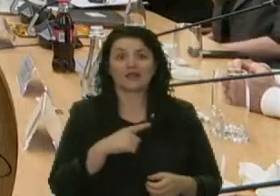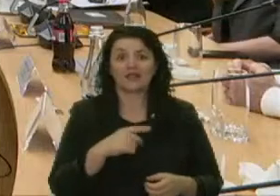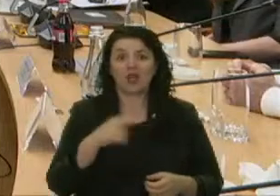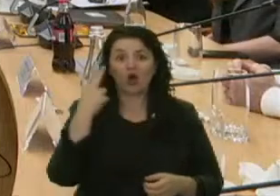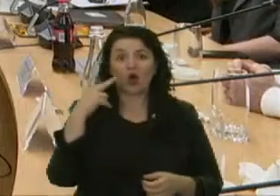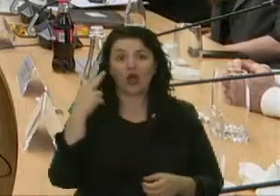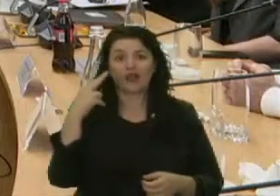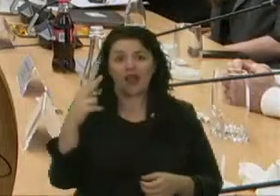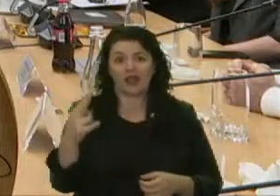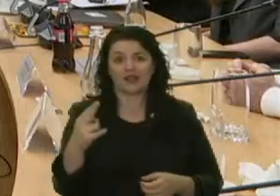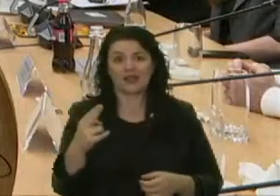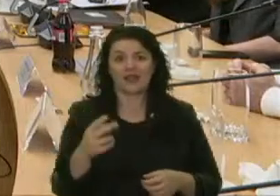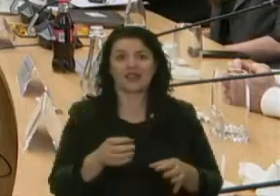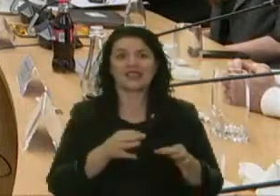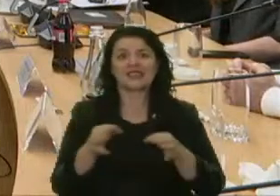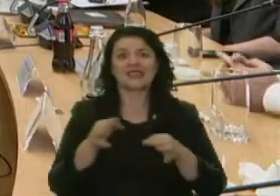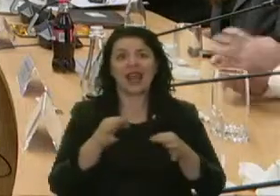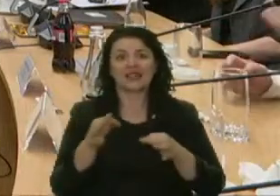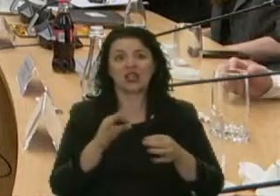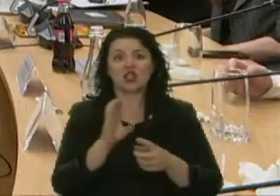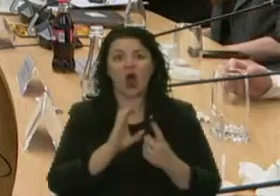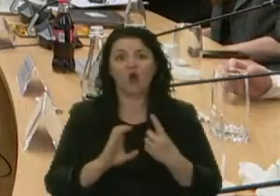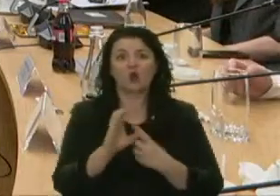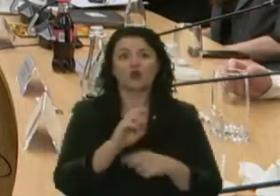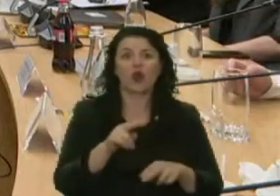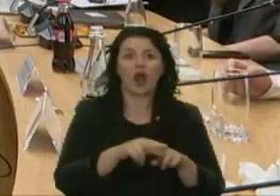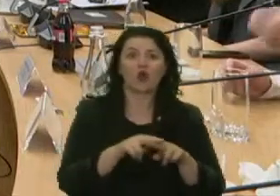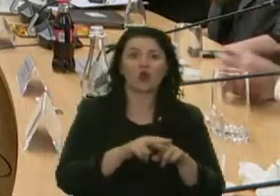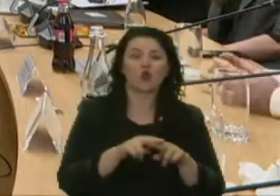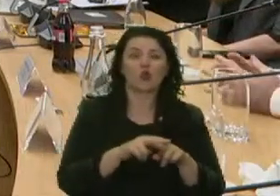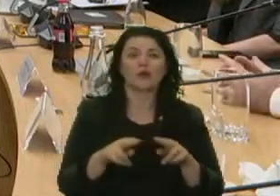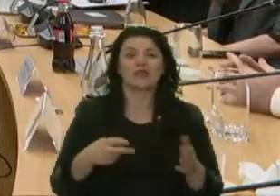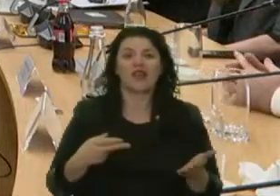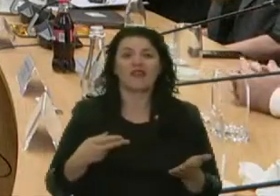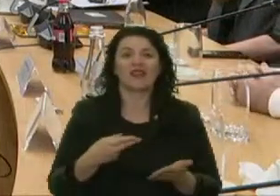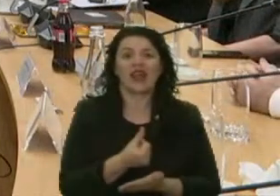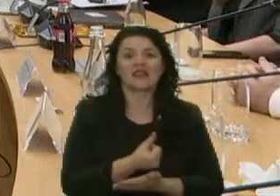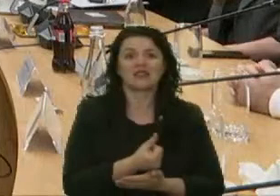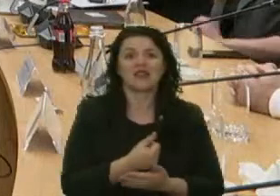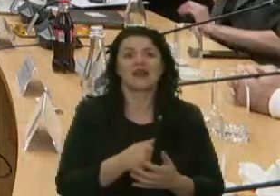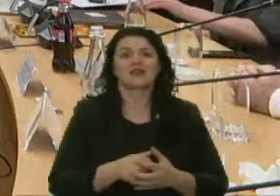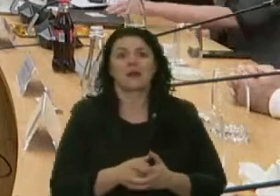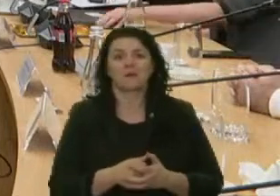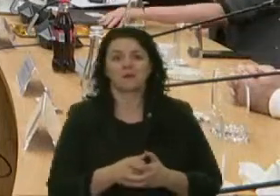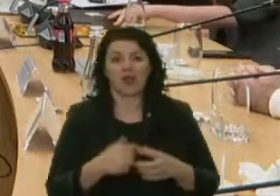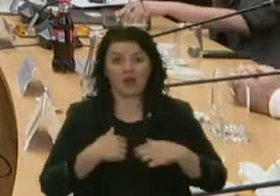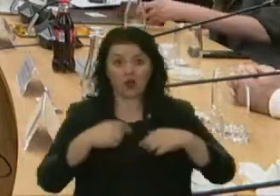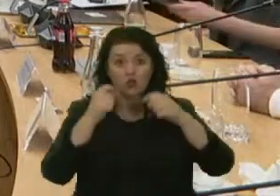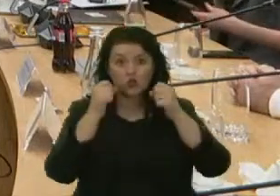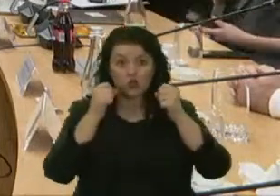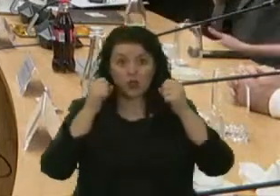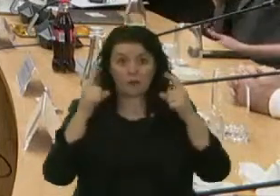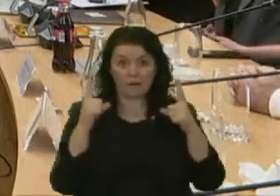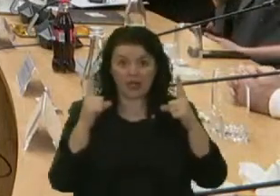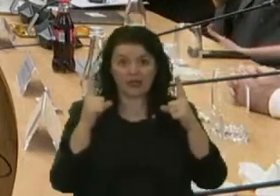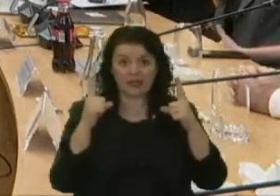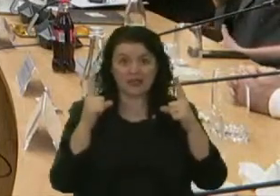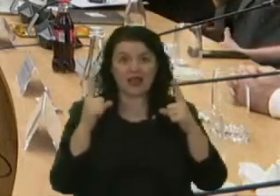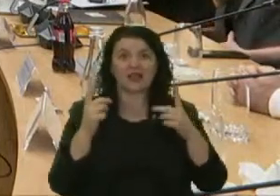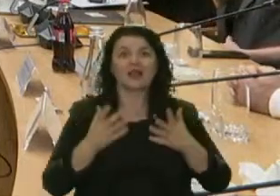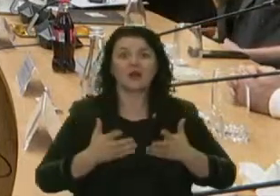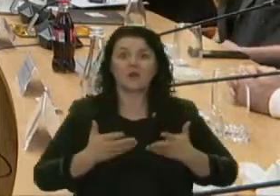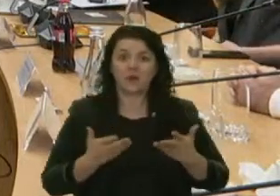între strategia culturală și modul în care se finanțează și sunt o grămadă de motive am fost foarte surprinsă să văd cum scade nivelul